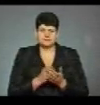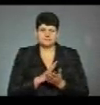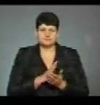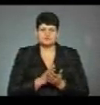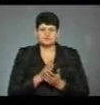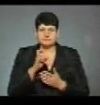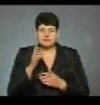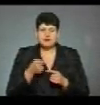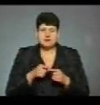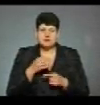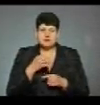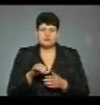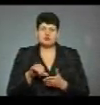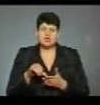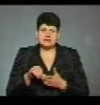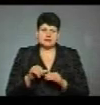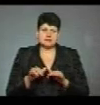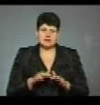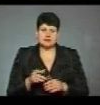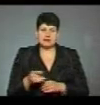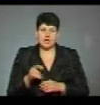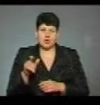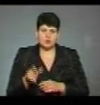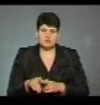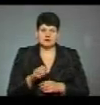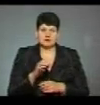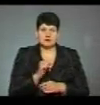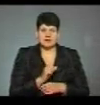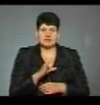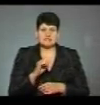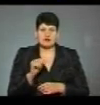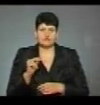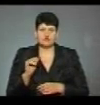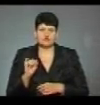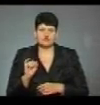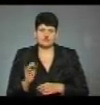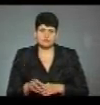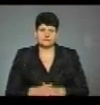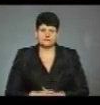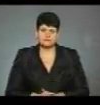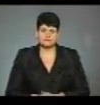молебень. Про це повідомив учасник заходу, тернополянин Андрій Савчук.